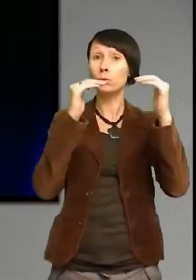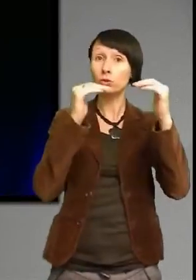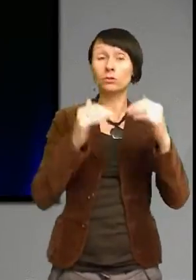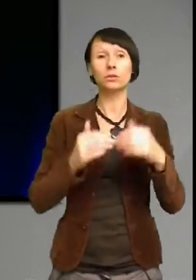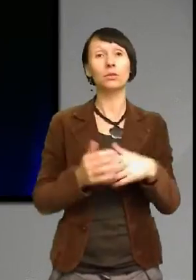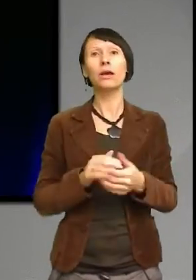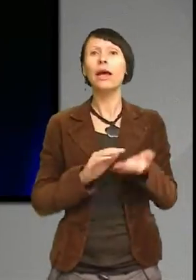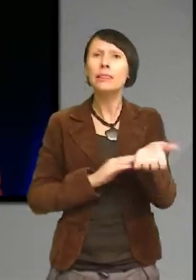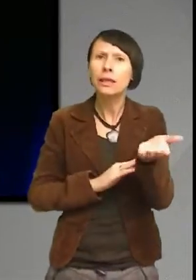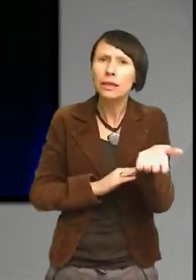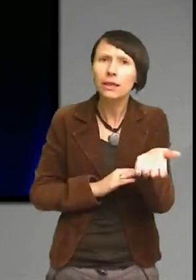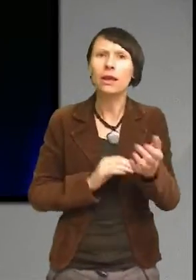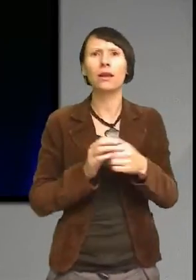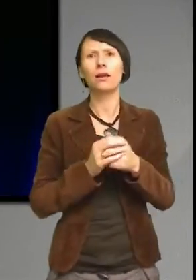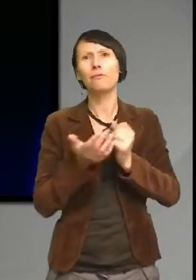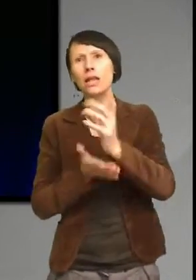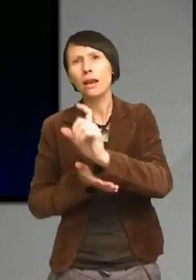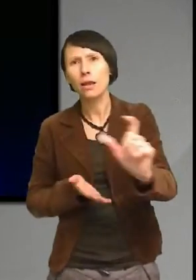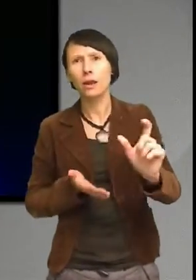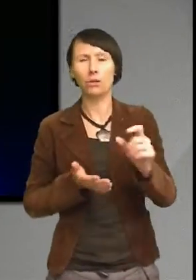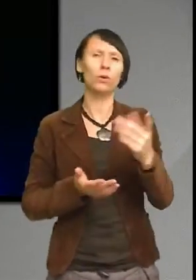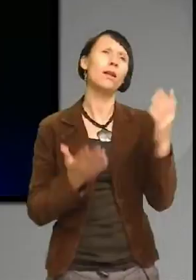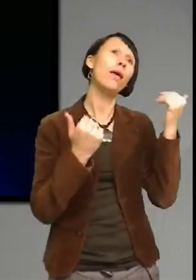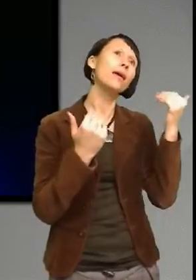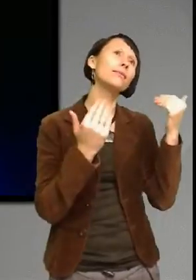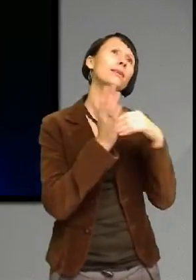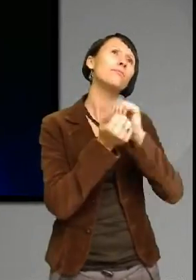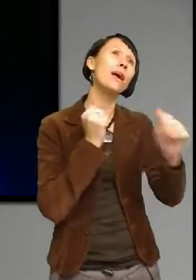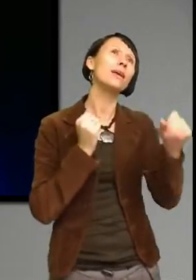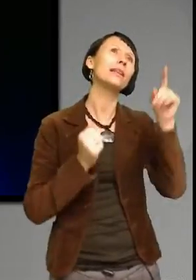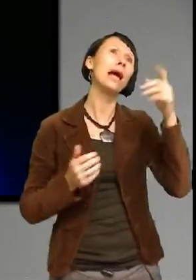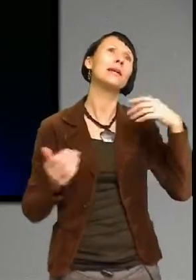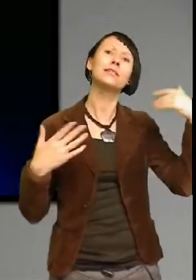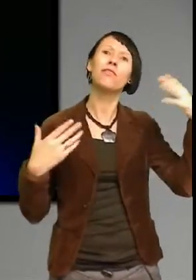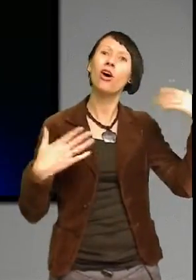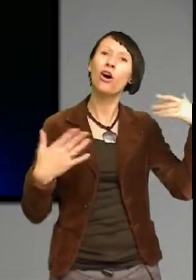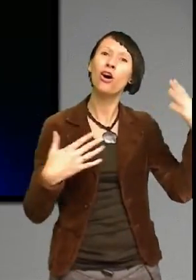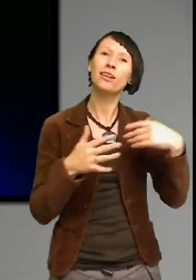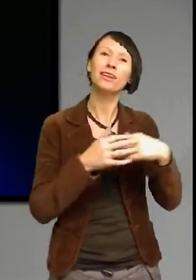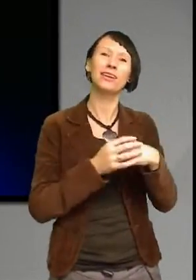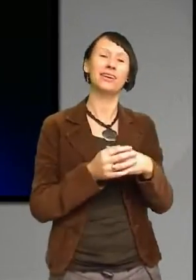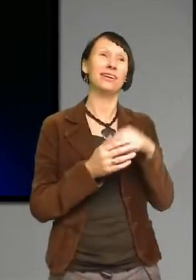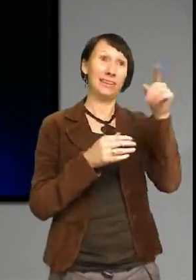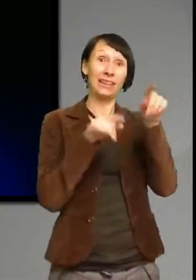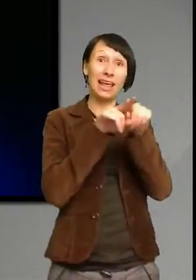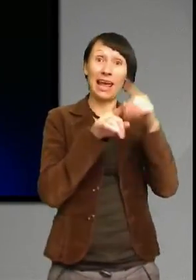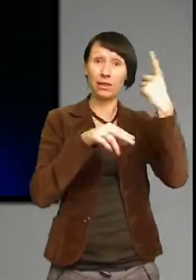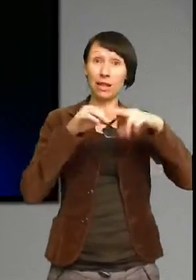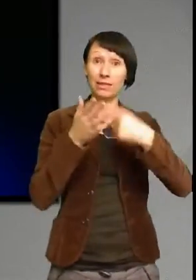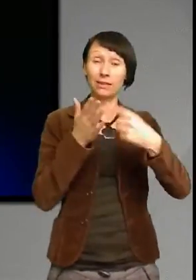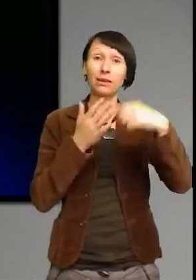Och hon längtade upp till svalkan uppe på berget. Uppe vid tanternas tårar som är ett